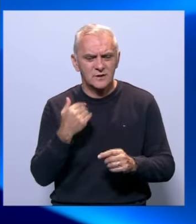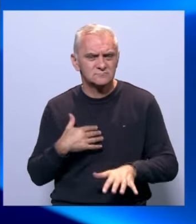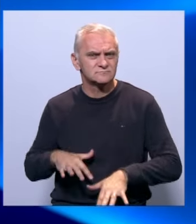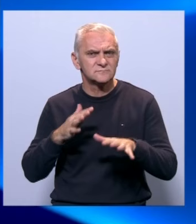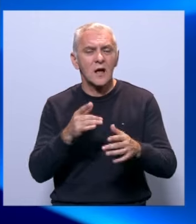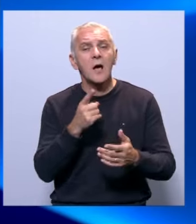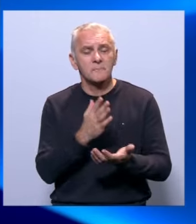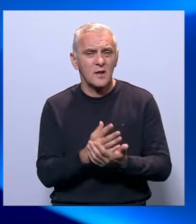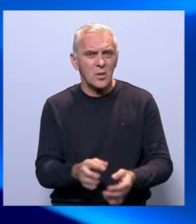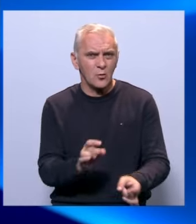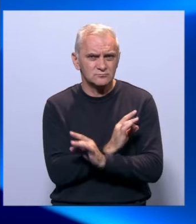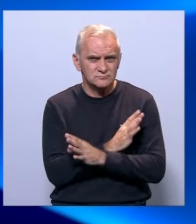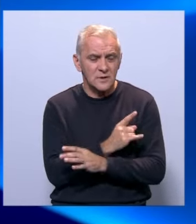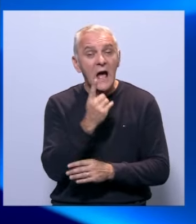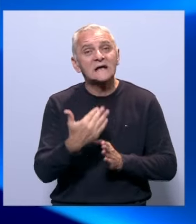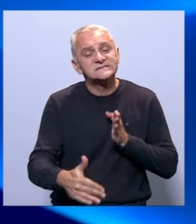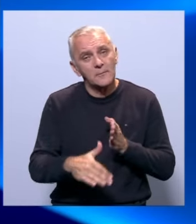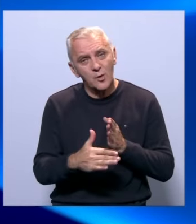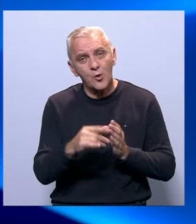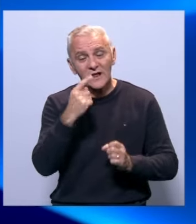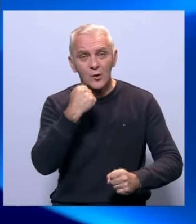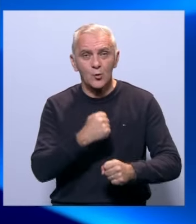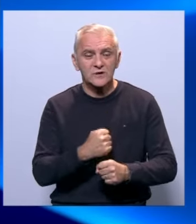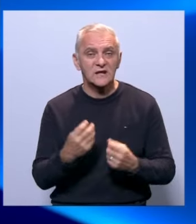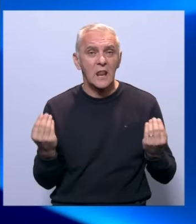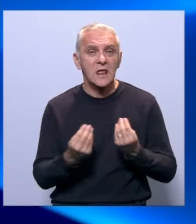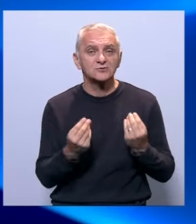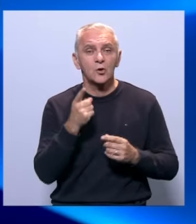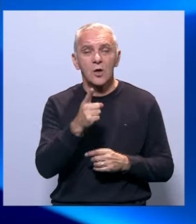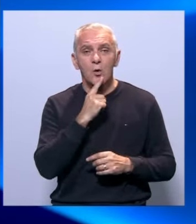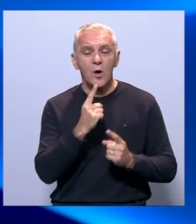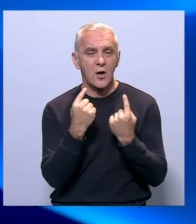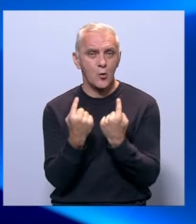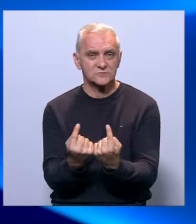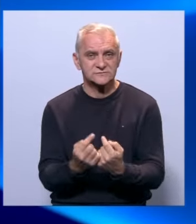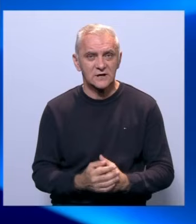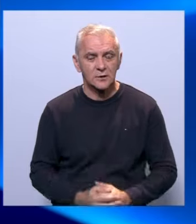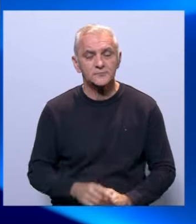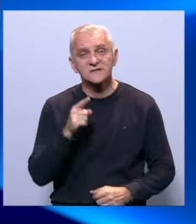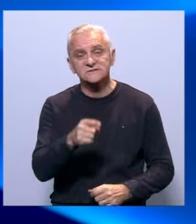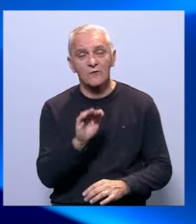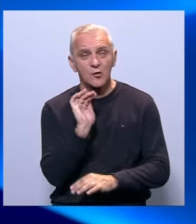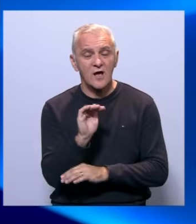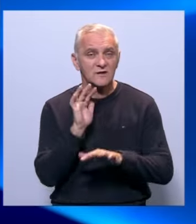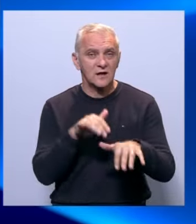i živote, ali evo da se pomogne i uradi nešto za one koji su tu ostali. Za ovo javljanje iz Jablanice toliko.